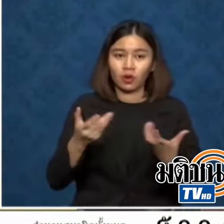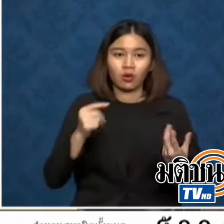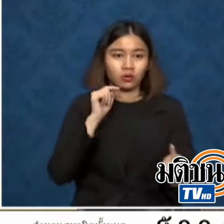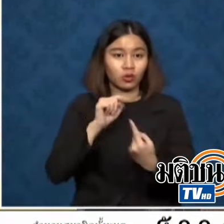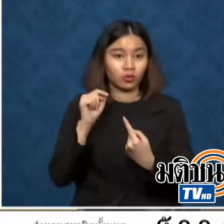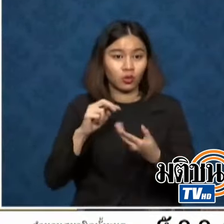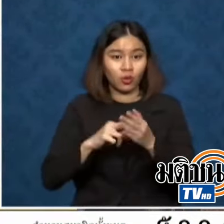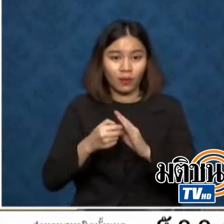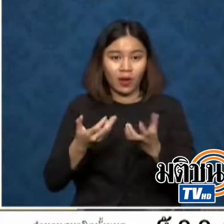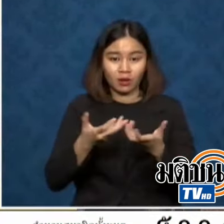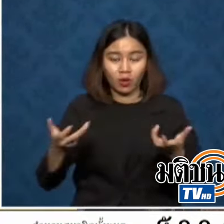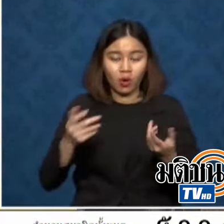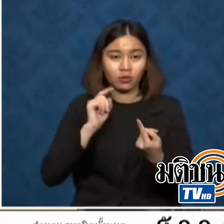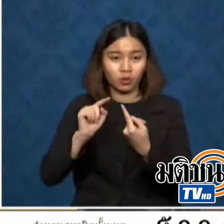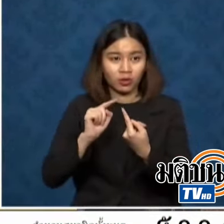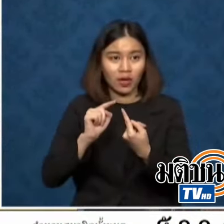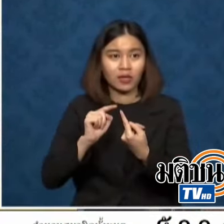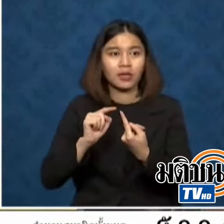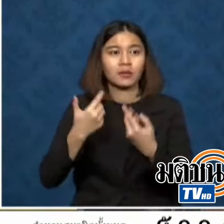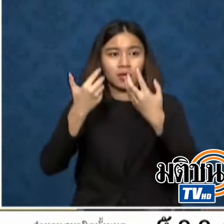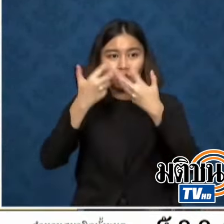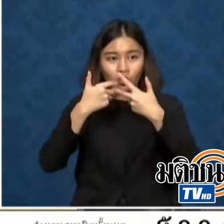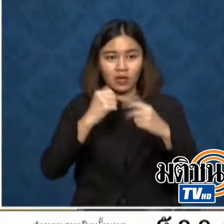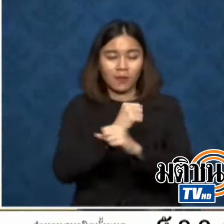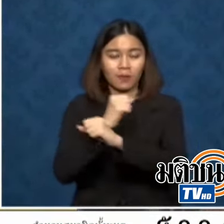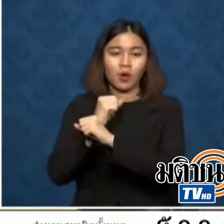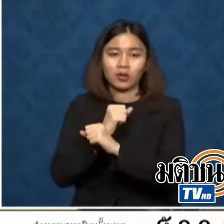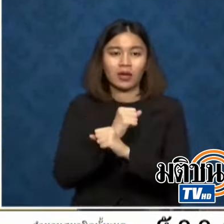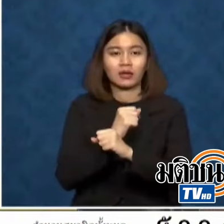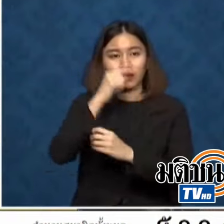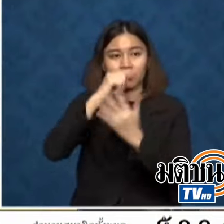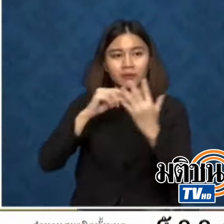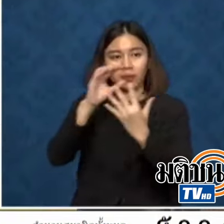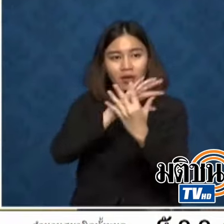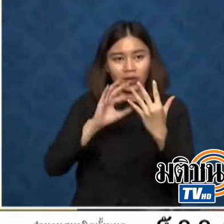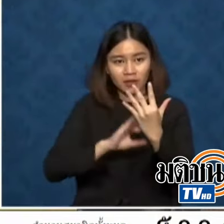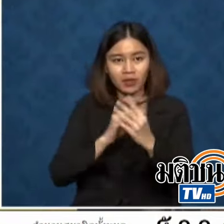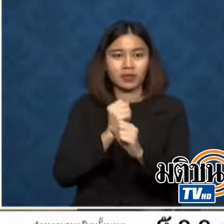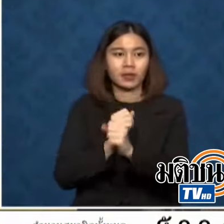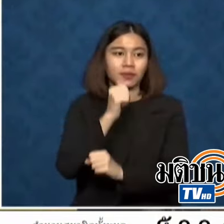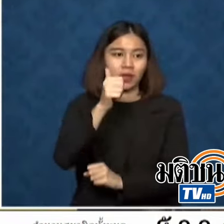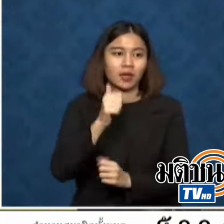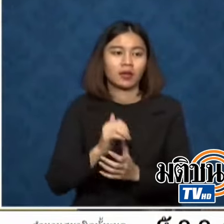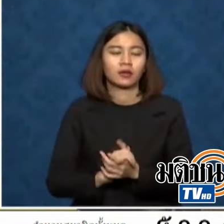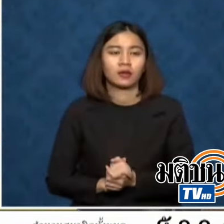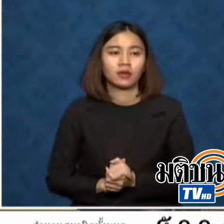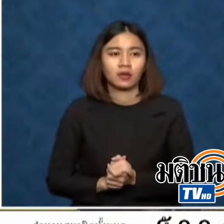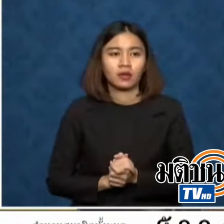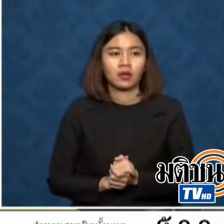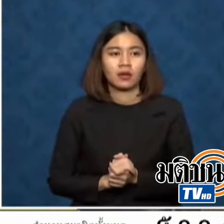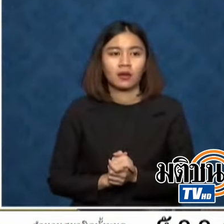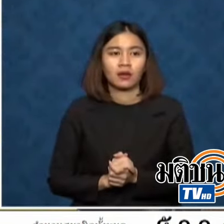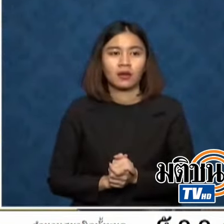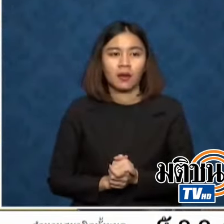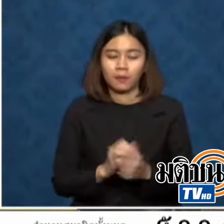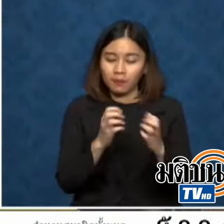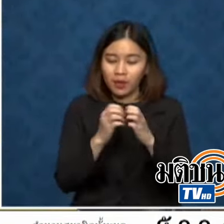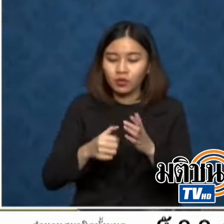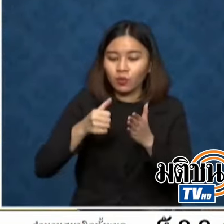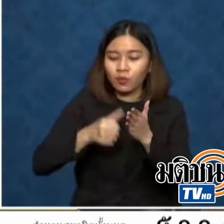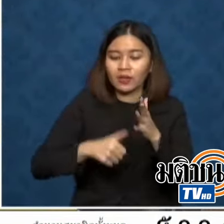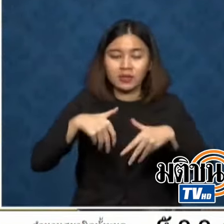สมหมายความว่าอาวุธที่สามารถที่จะสร้างอุตสาหกรรมป้องกันประเทศให้เกิดขึ้นในประเทศของเราได้ไม่ได้เบียดเบียนภาษีของพี่น้อง